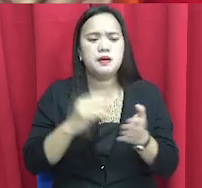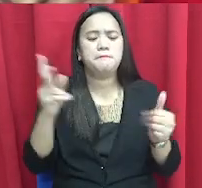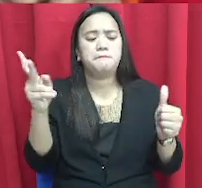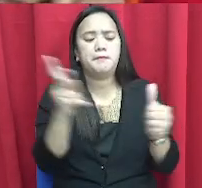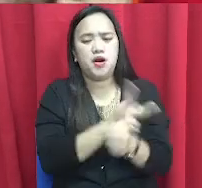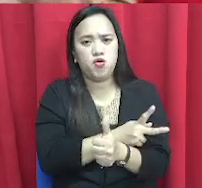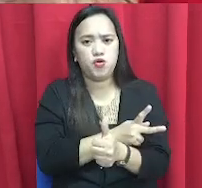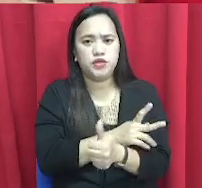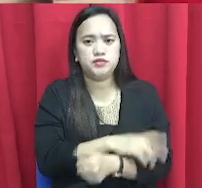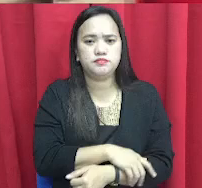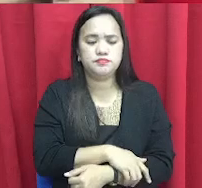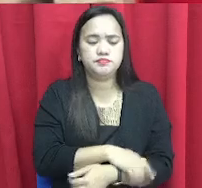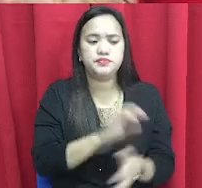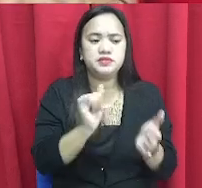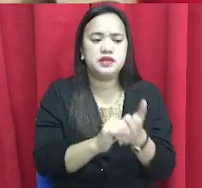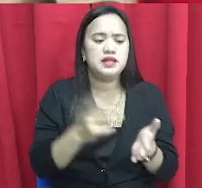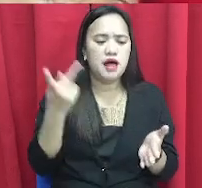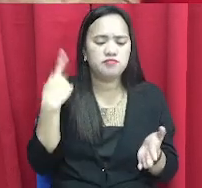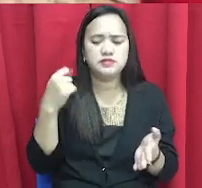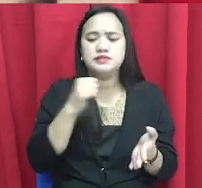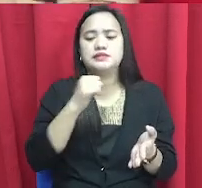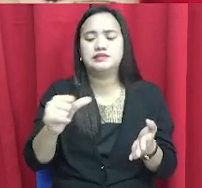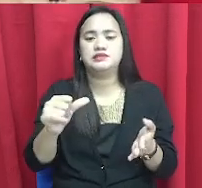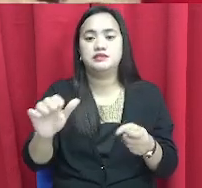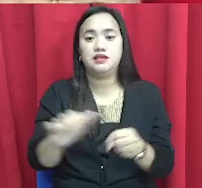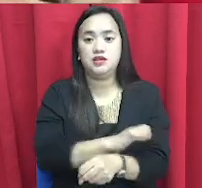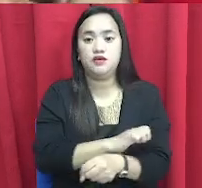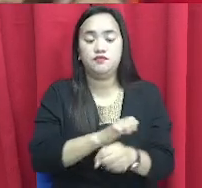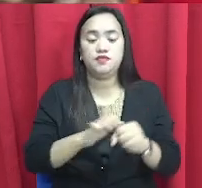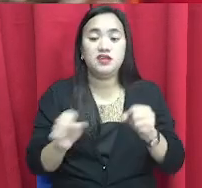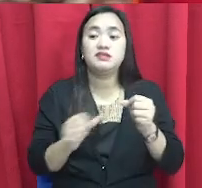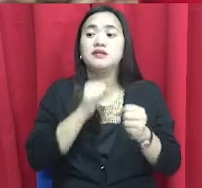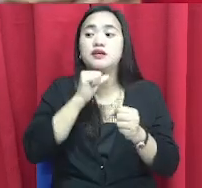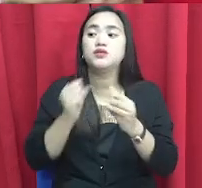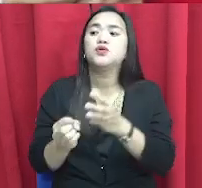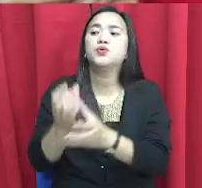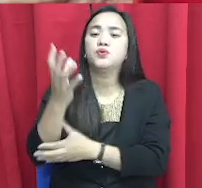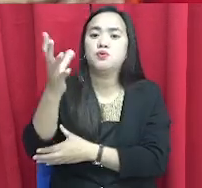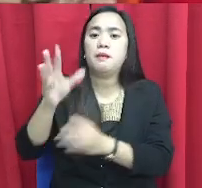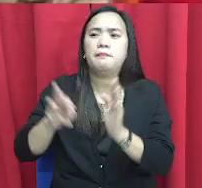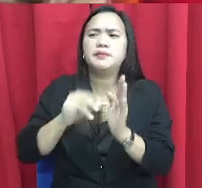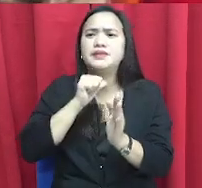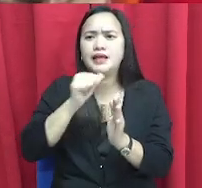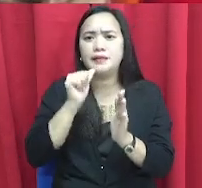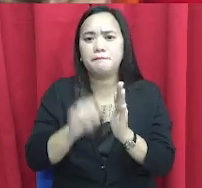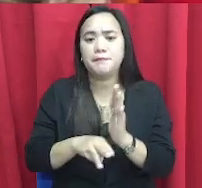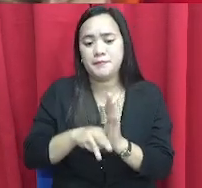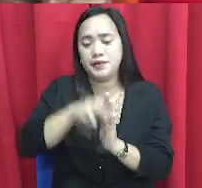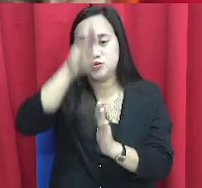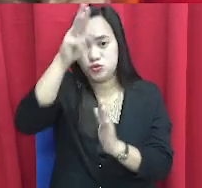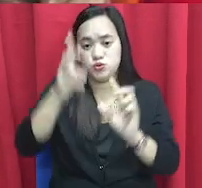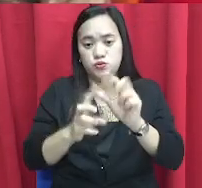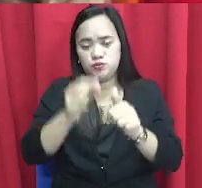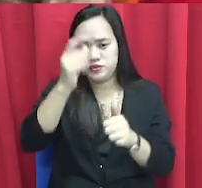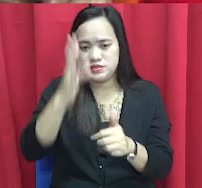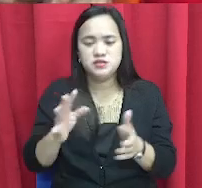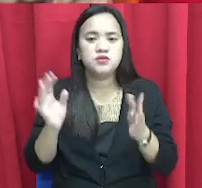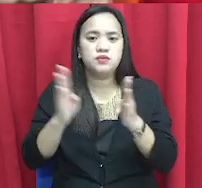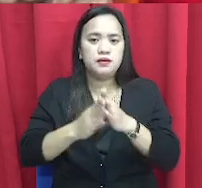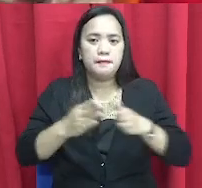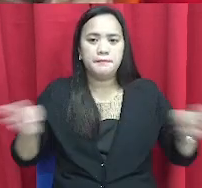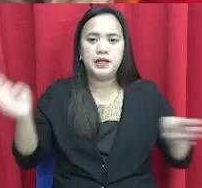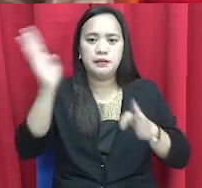i-incorporate kulang at hindi Malago sa salita ng Diyos ay malaki po talagang problema at Mayroon po talagang